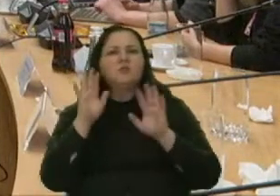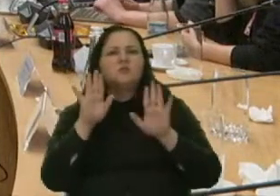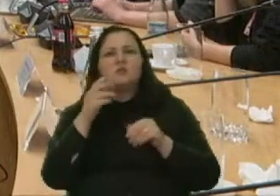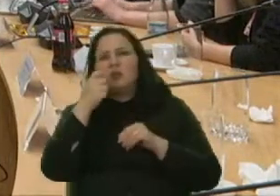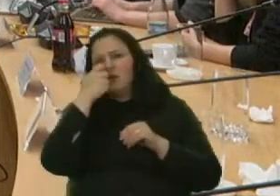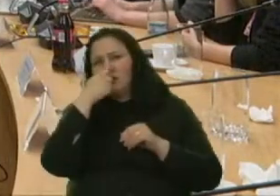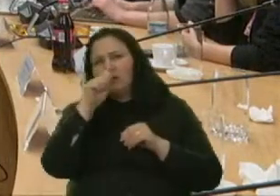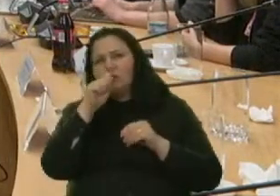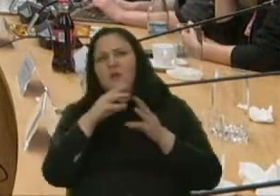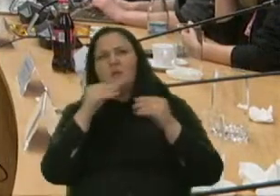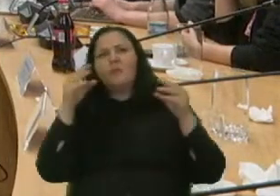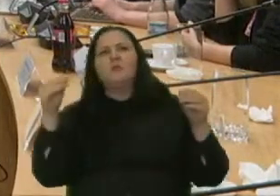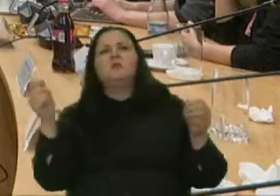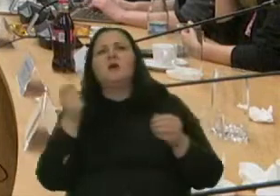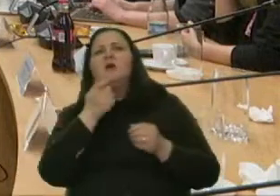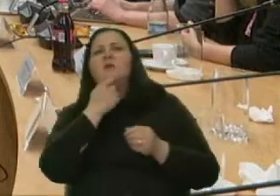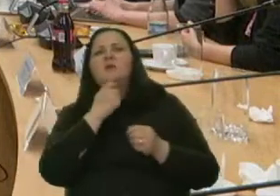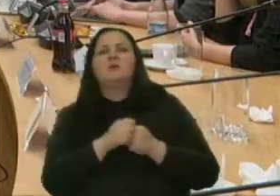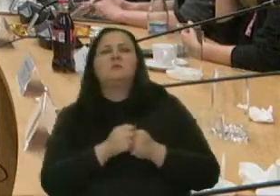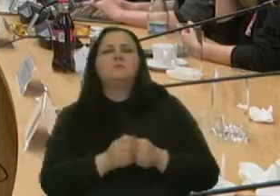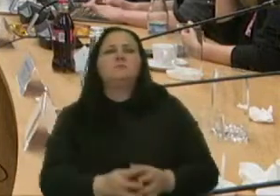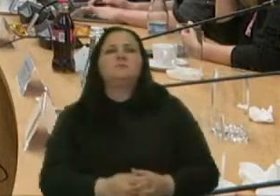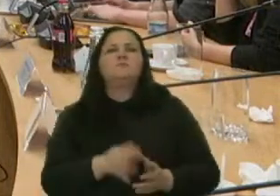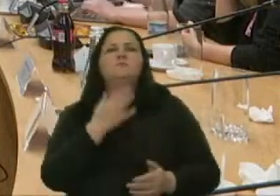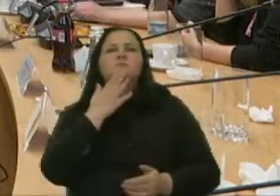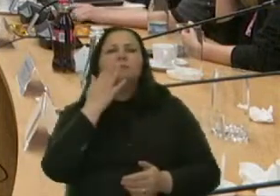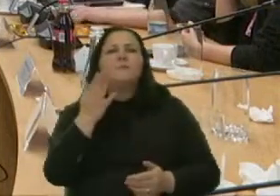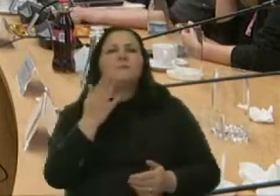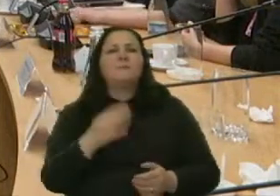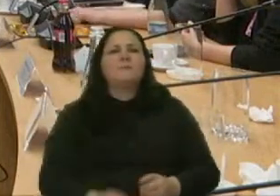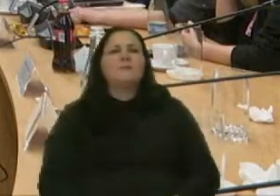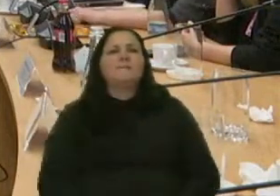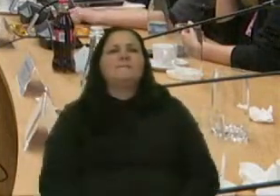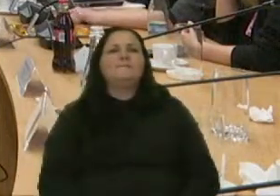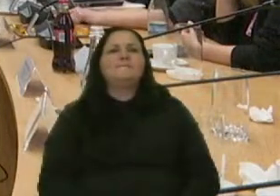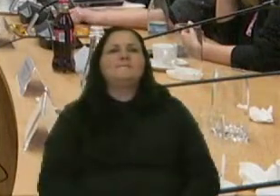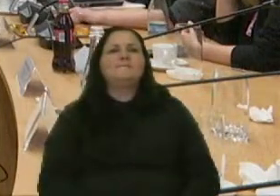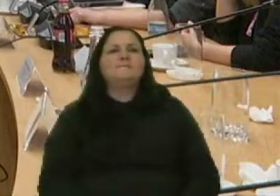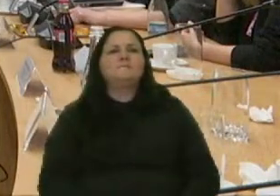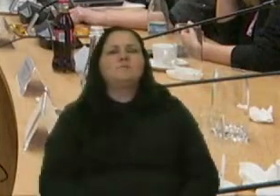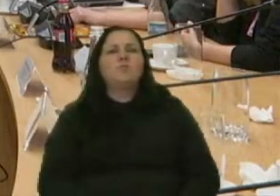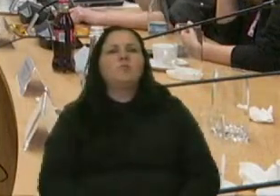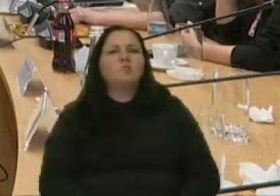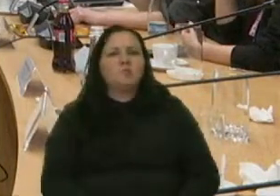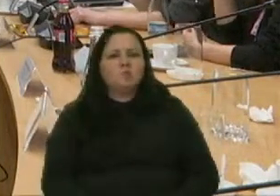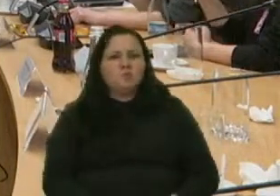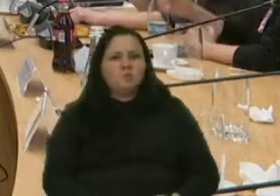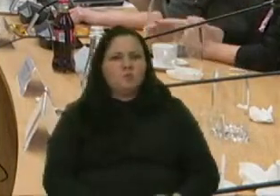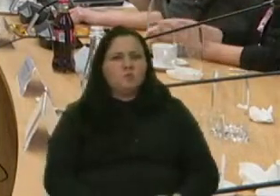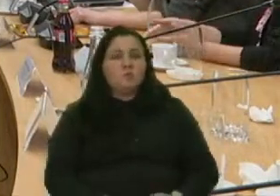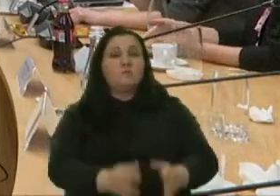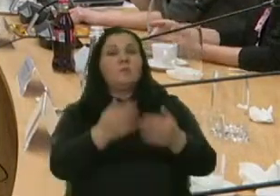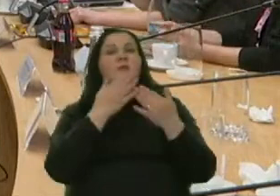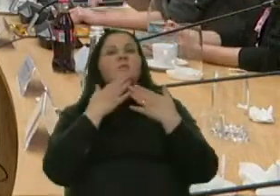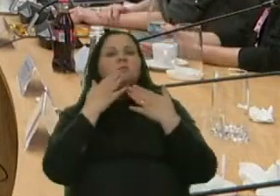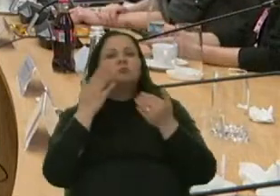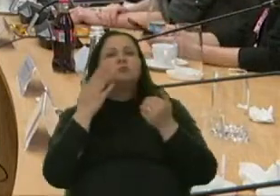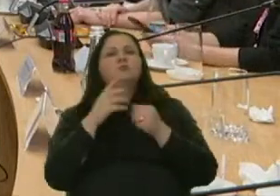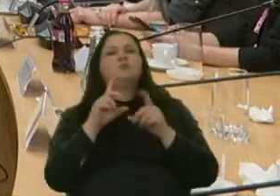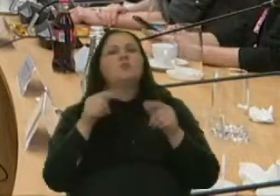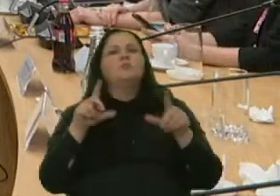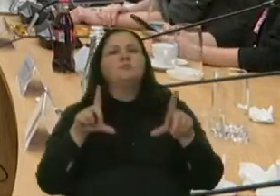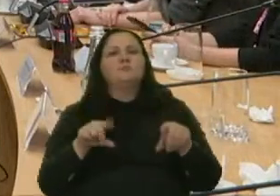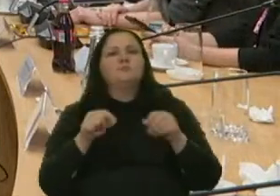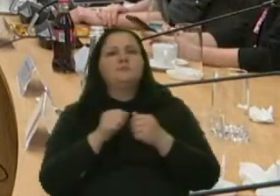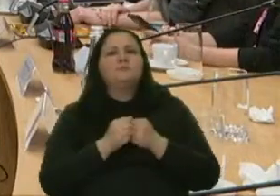renunțăm la multianual tate deocamdată Ok Mulțumesc pentru intervenții vă rog doamna consilier Mulțumesc Domnule